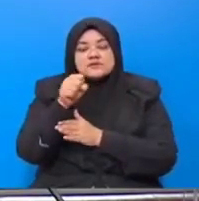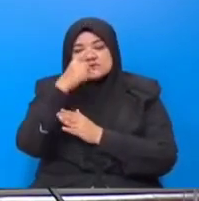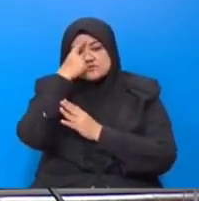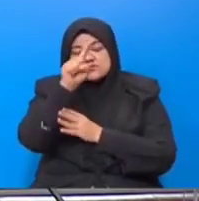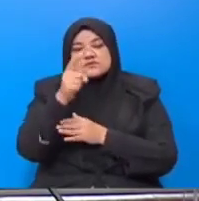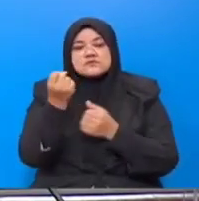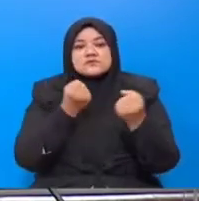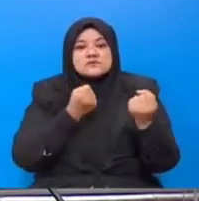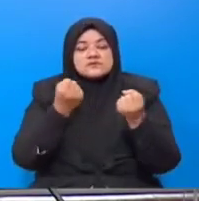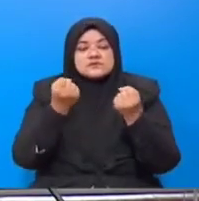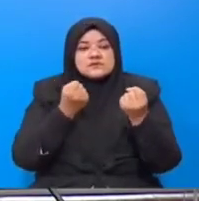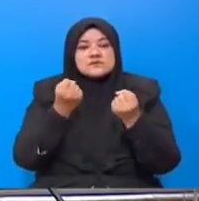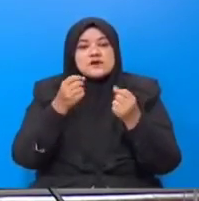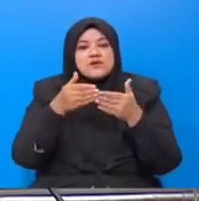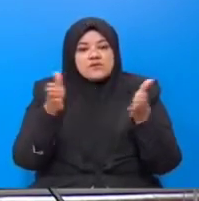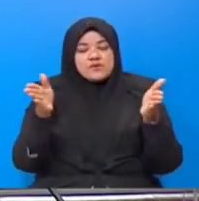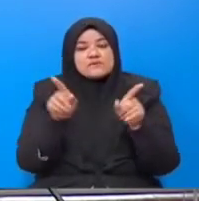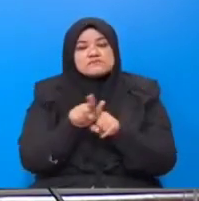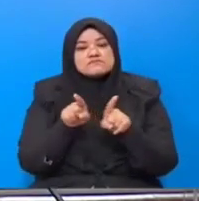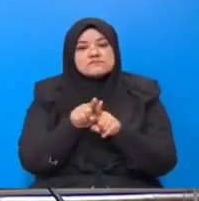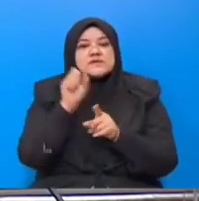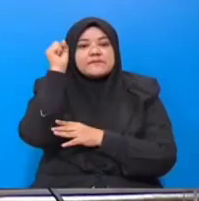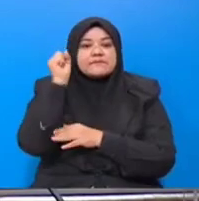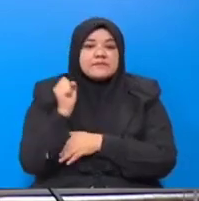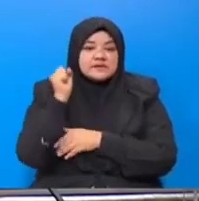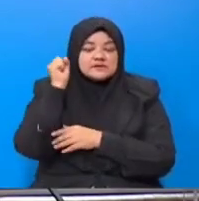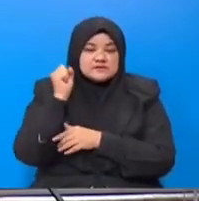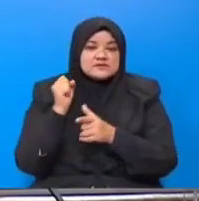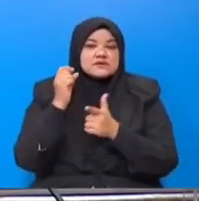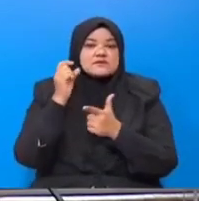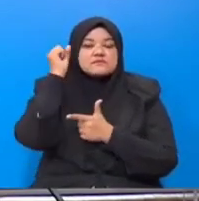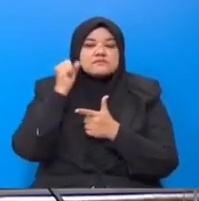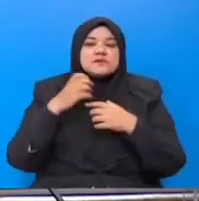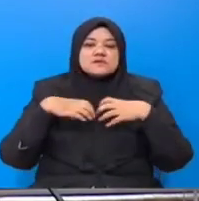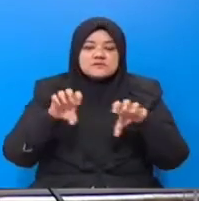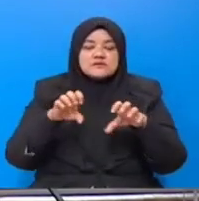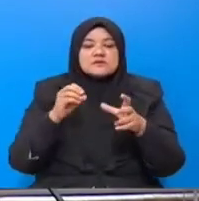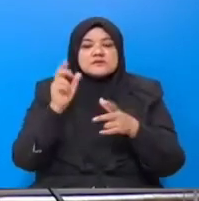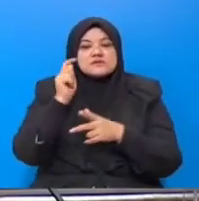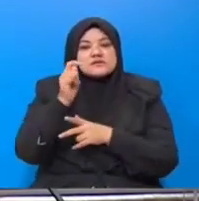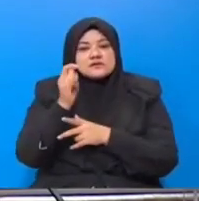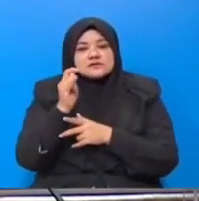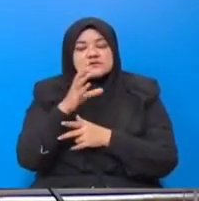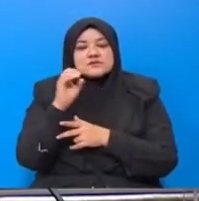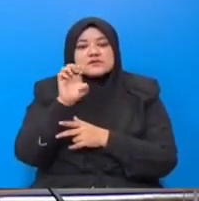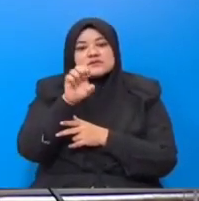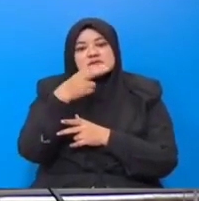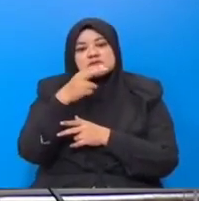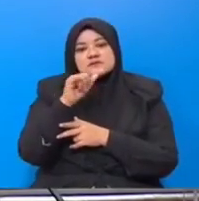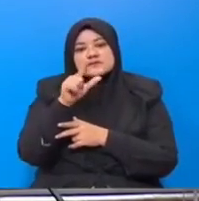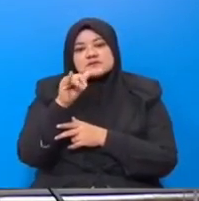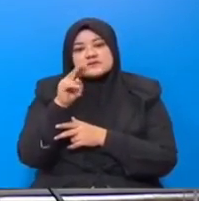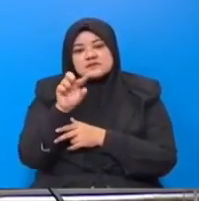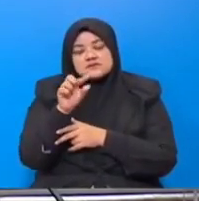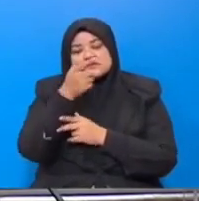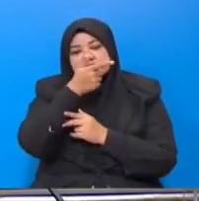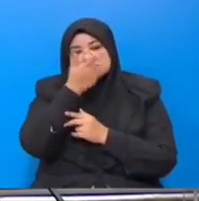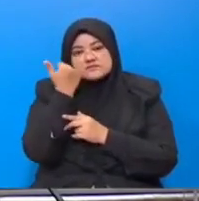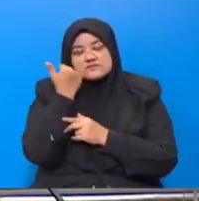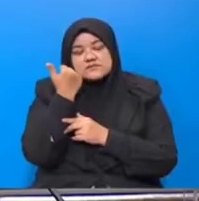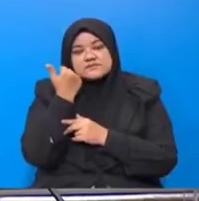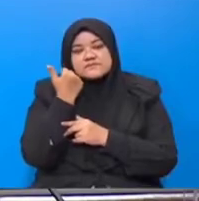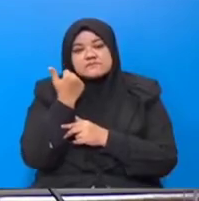kepada kendaraan penghematan awam seperti buzz henti-henti buzz Express Taxi Kiandra enih link di atas